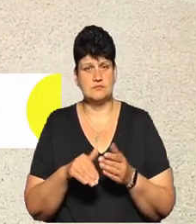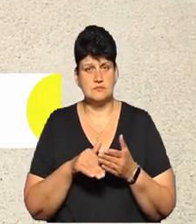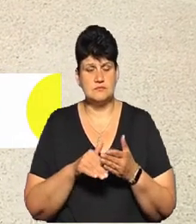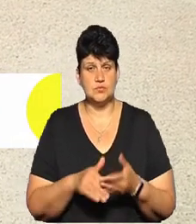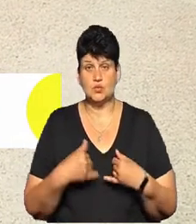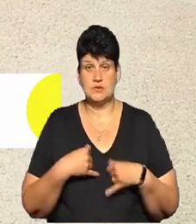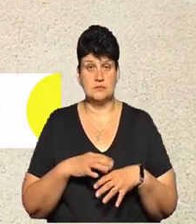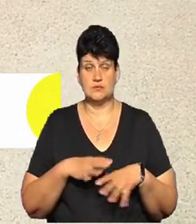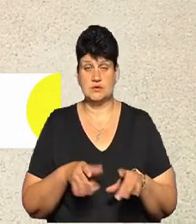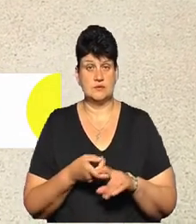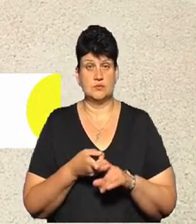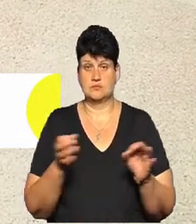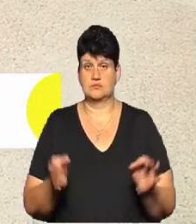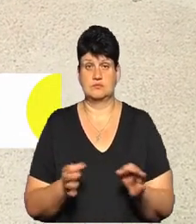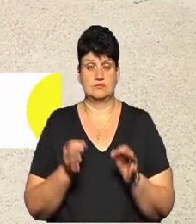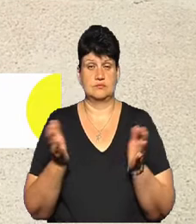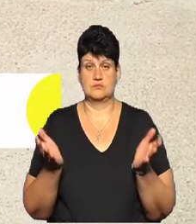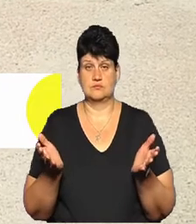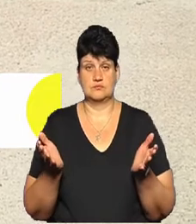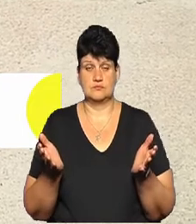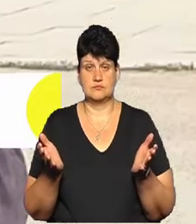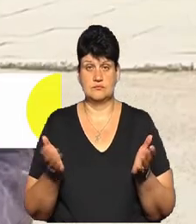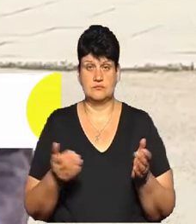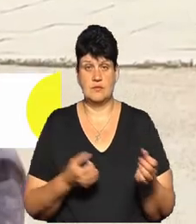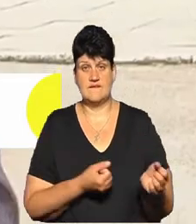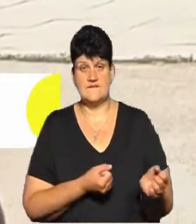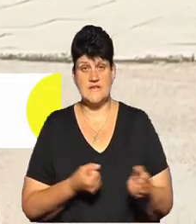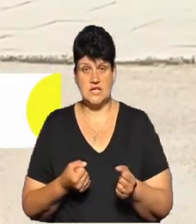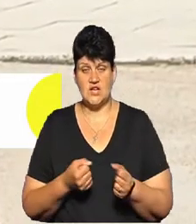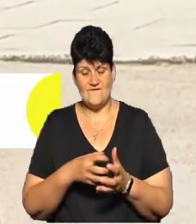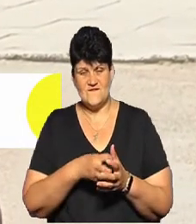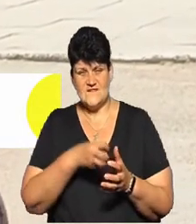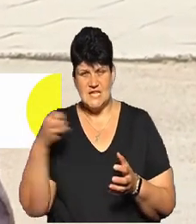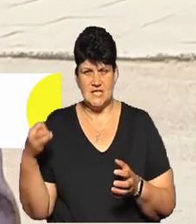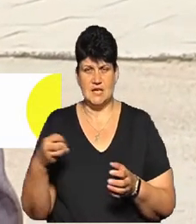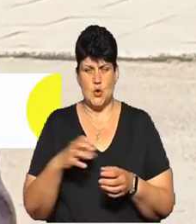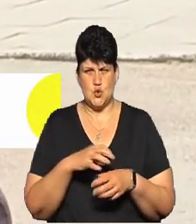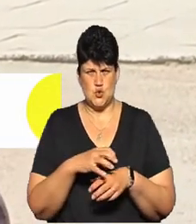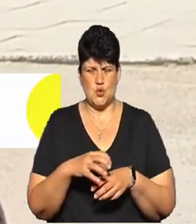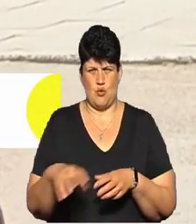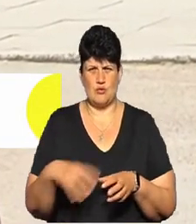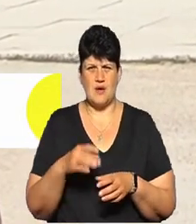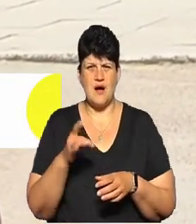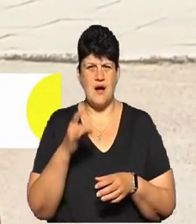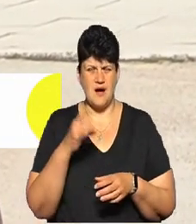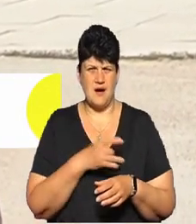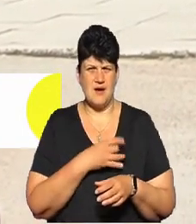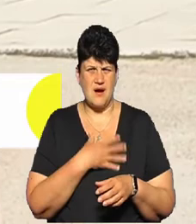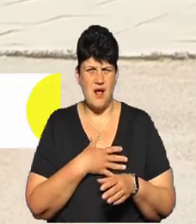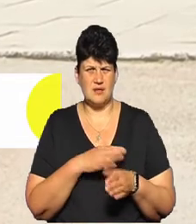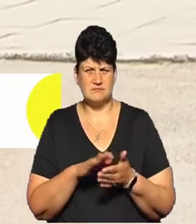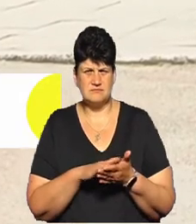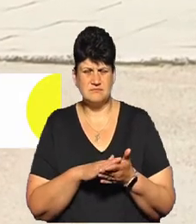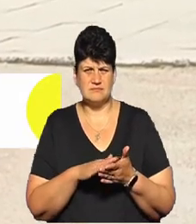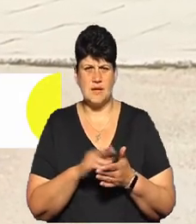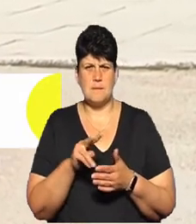связи, ничего. Вот. Мы вытащили осколок, рану пытались обрабатывать тем, что было, ну, а было только перекись